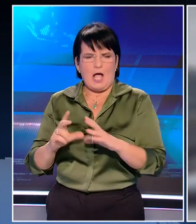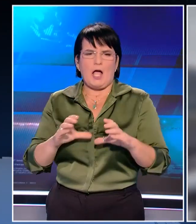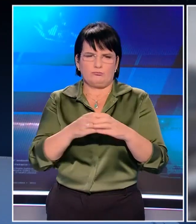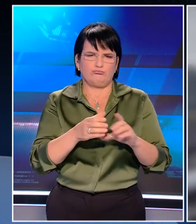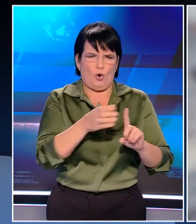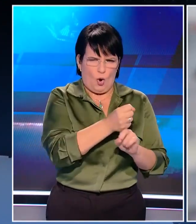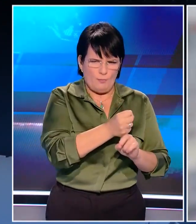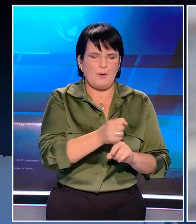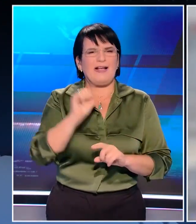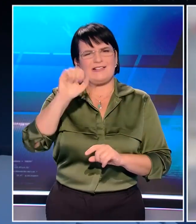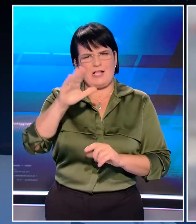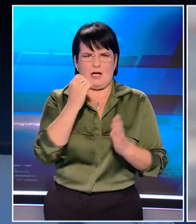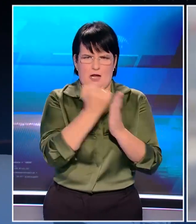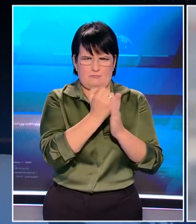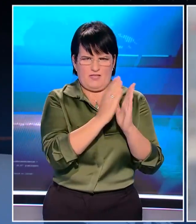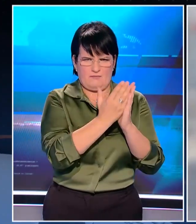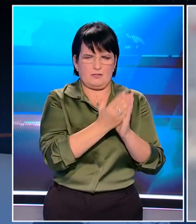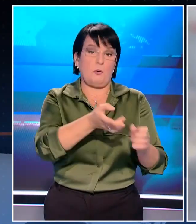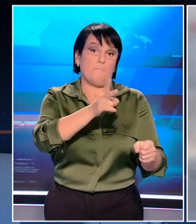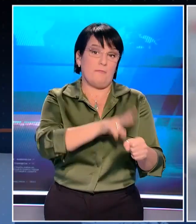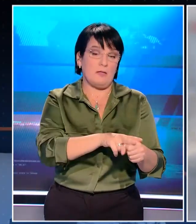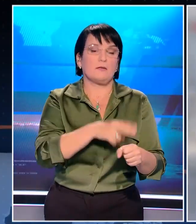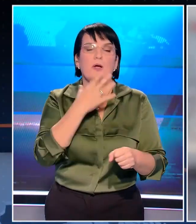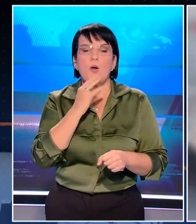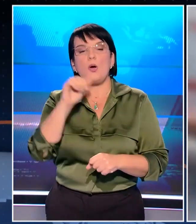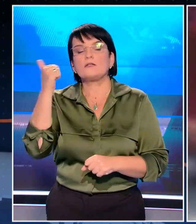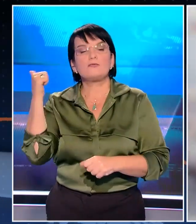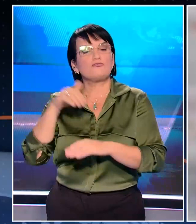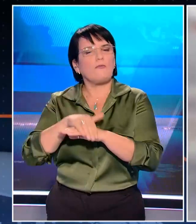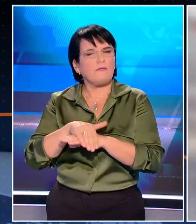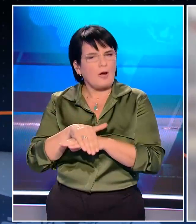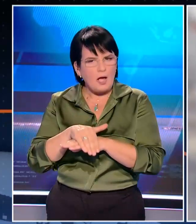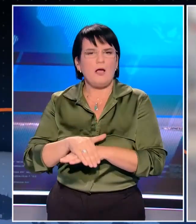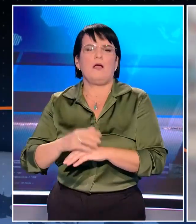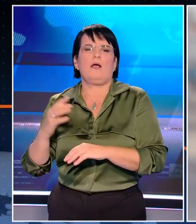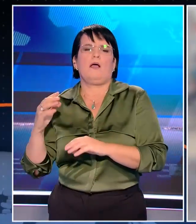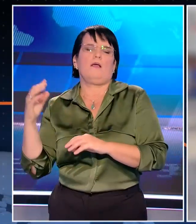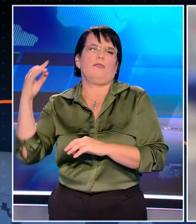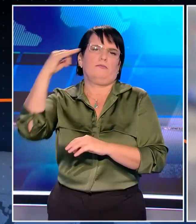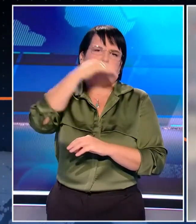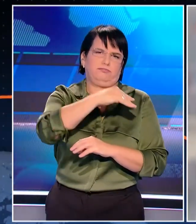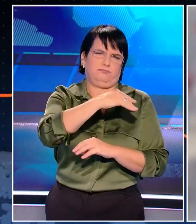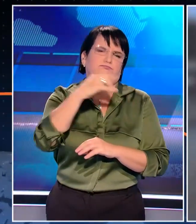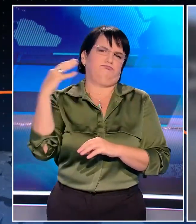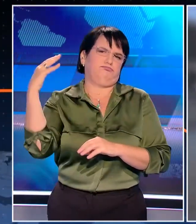των οποίων με ξένα διαβατήρια, έχασαν τη ζωή τους από τον χθεσινό βραδινό βομβαρδισμό της Τζαμπαλίγια.